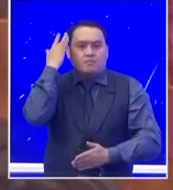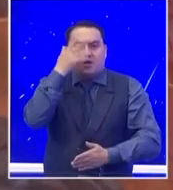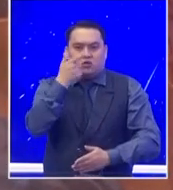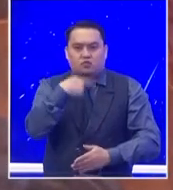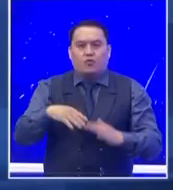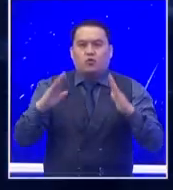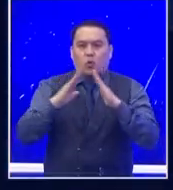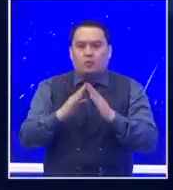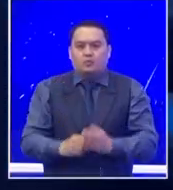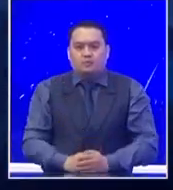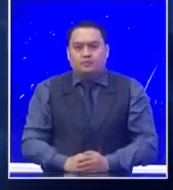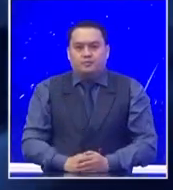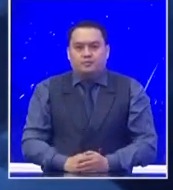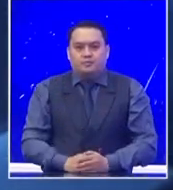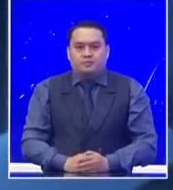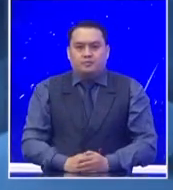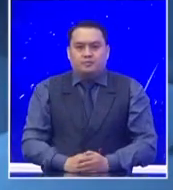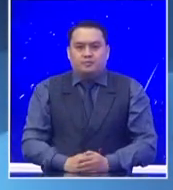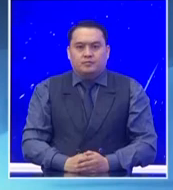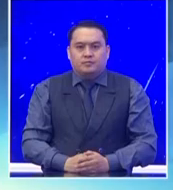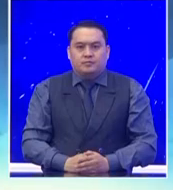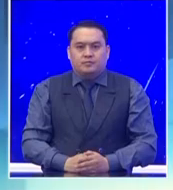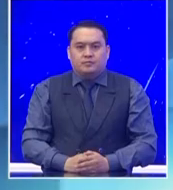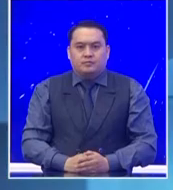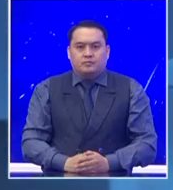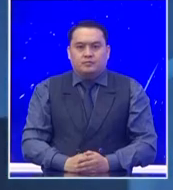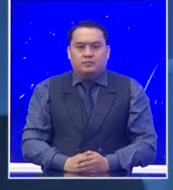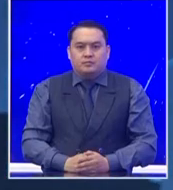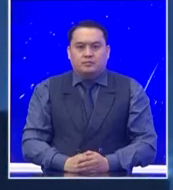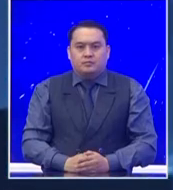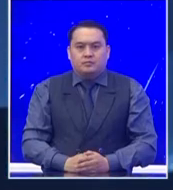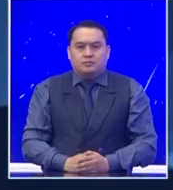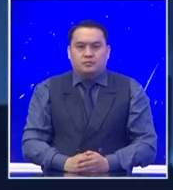собственное жилье. Ануар Амангельдинов, Айдос Калиев, телеканал ЖТСУ.